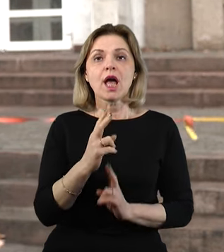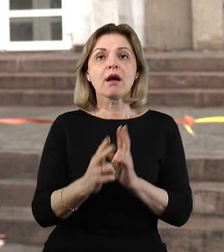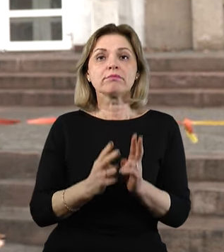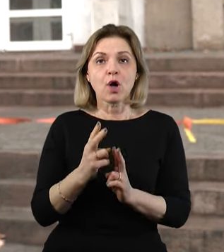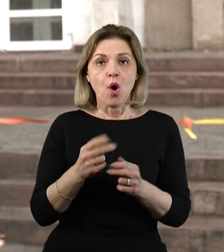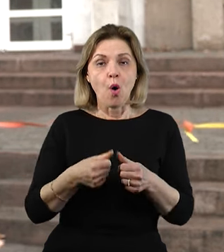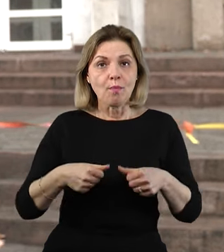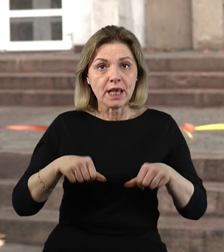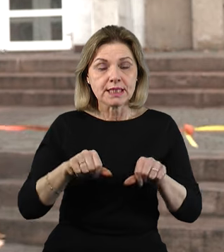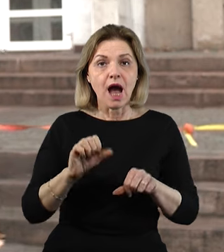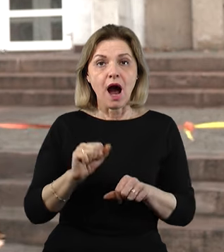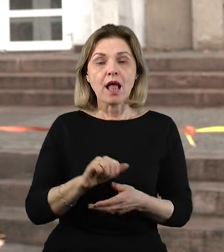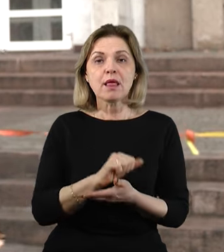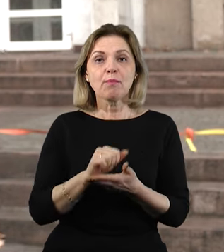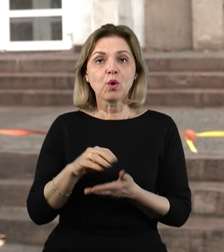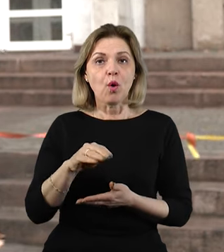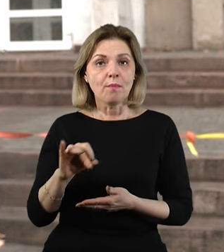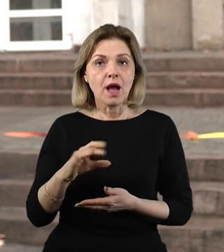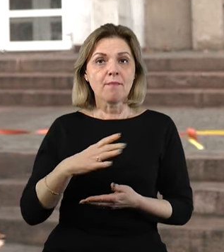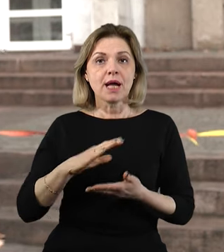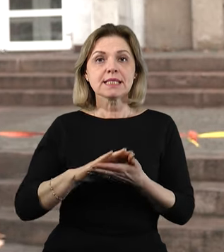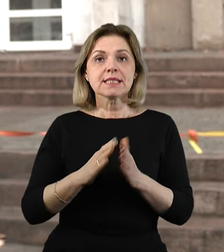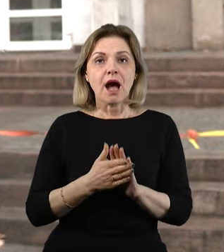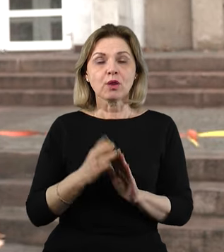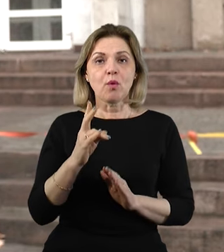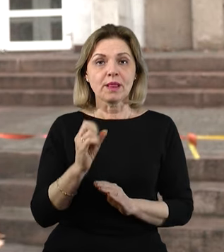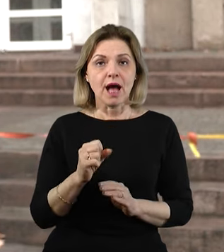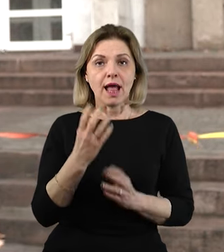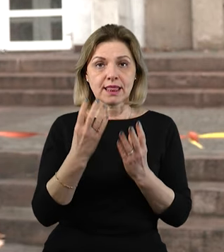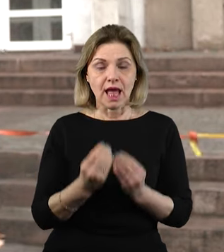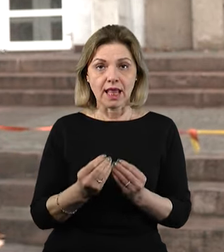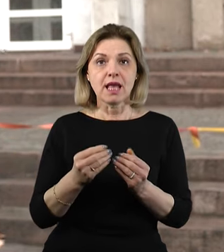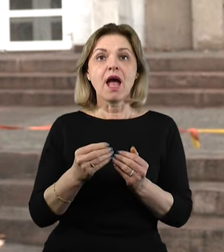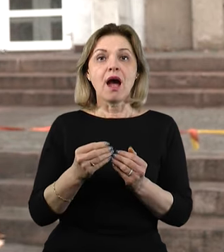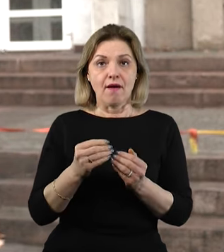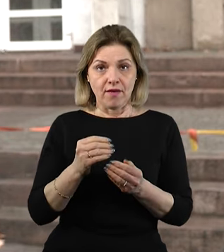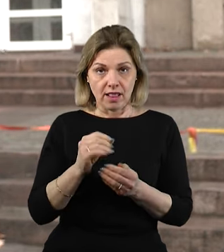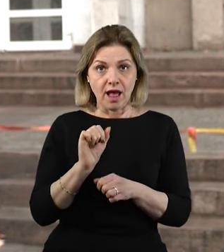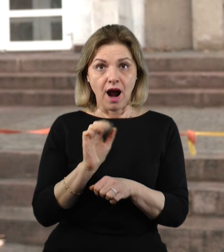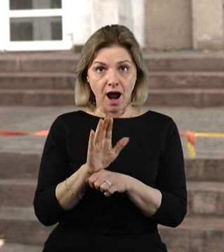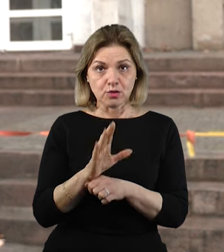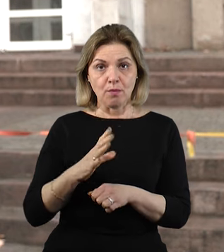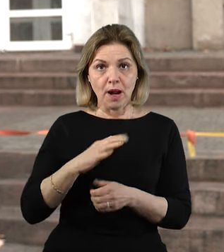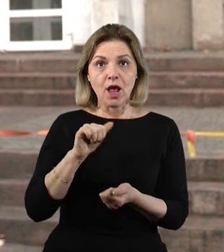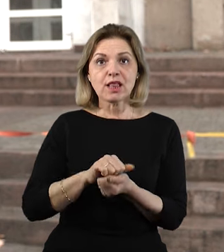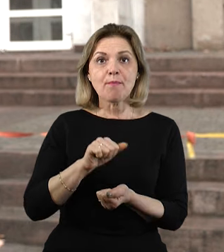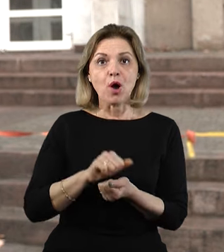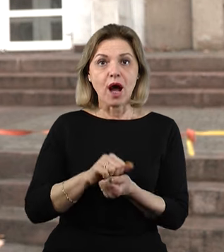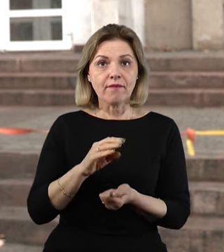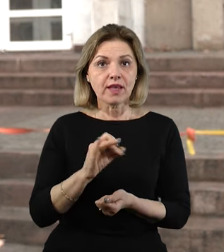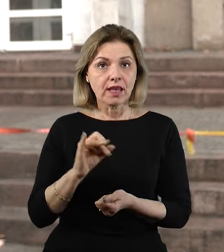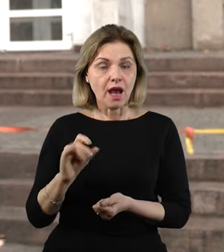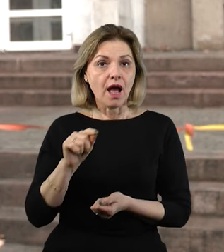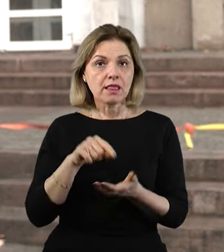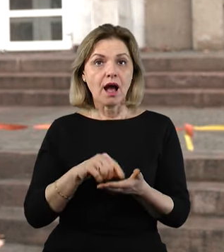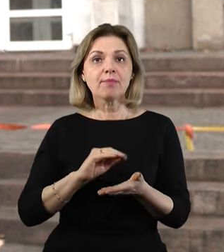реорганізації. А відповідно, дипломи вже були станом на вихід, на день виходу наказу вже були надруковані в типографії. І